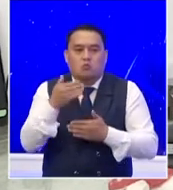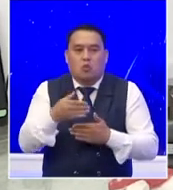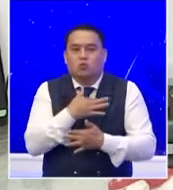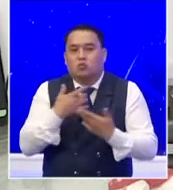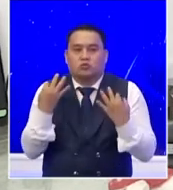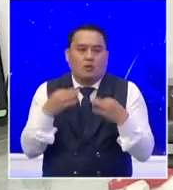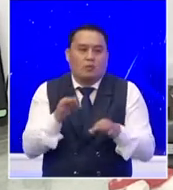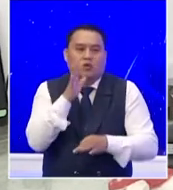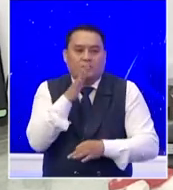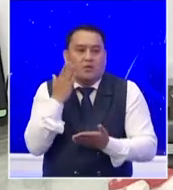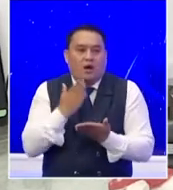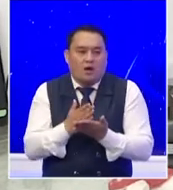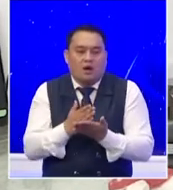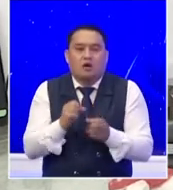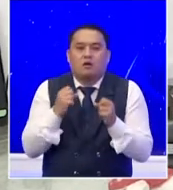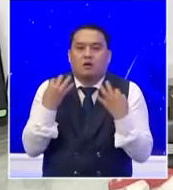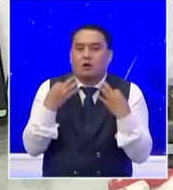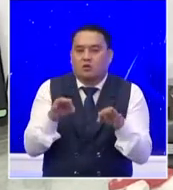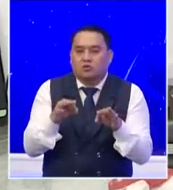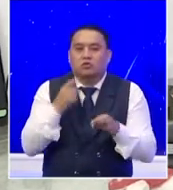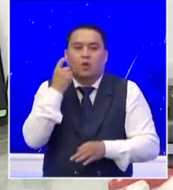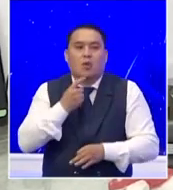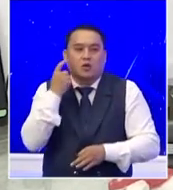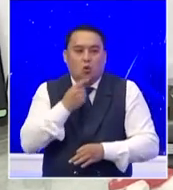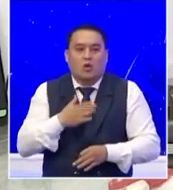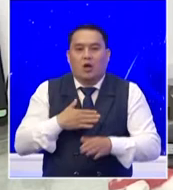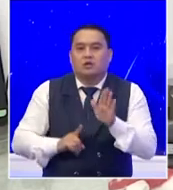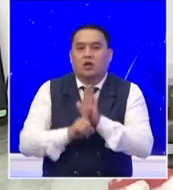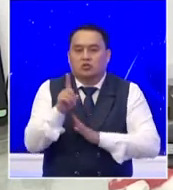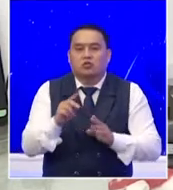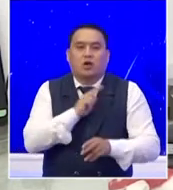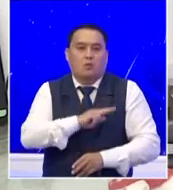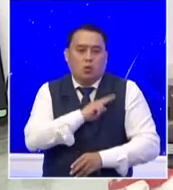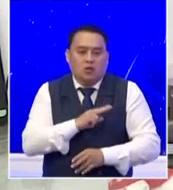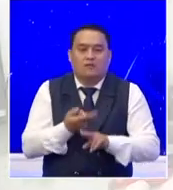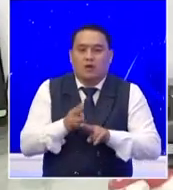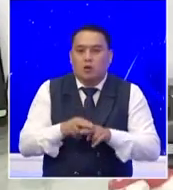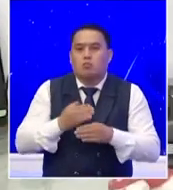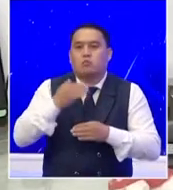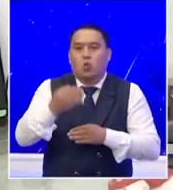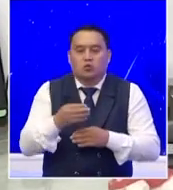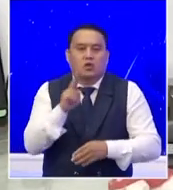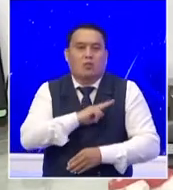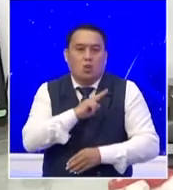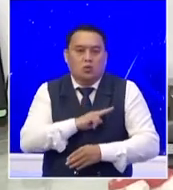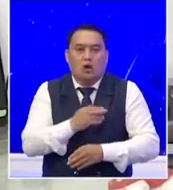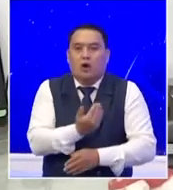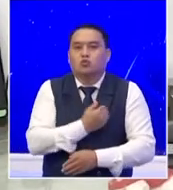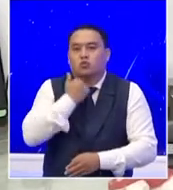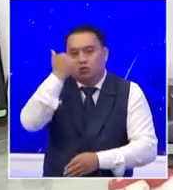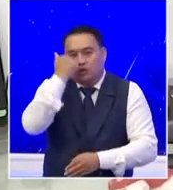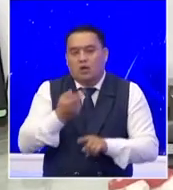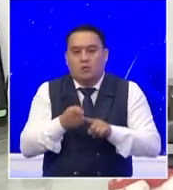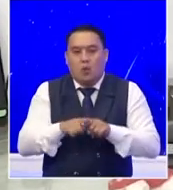много свободного времени. С момента, как разрешили работать с стоматологием, я начал подрабатывать, поэтому после обеда хожу на работу. Хочу сказать, что